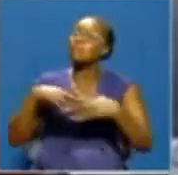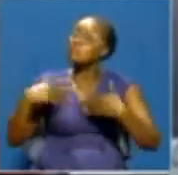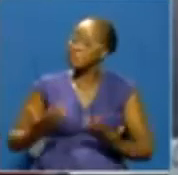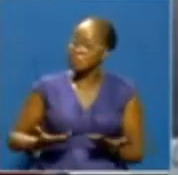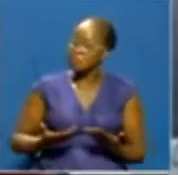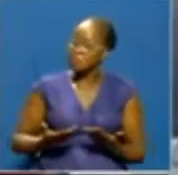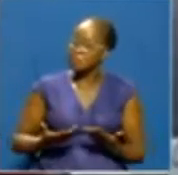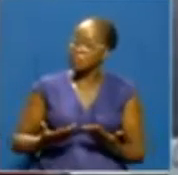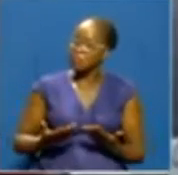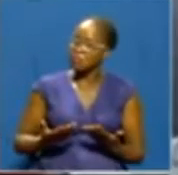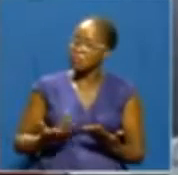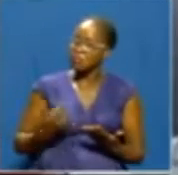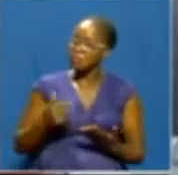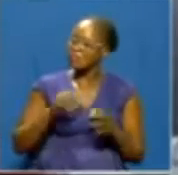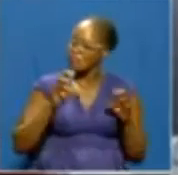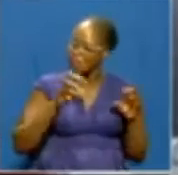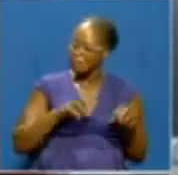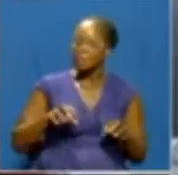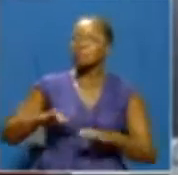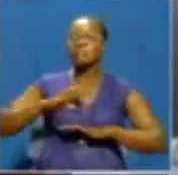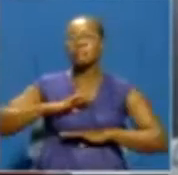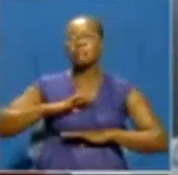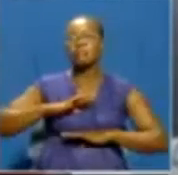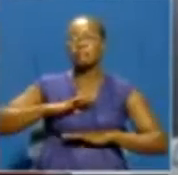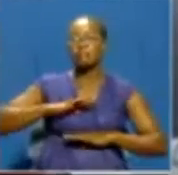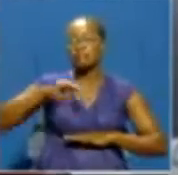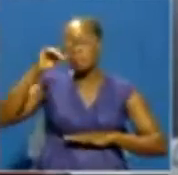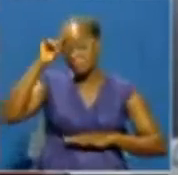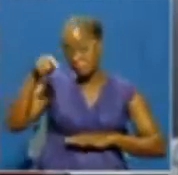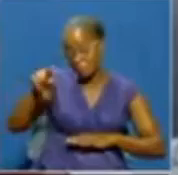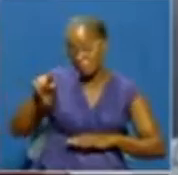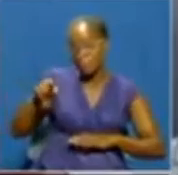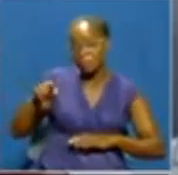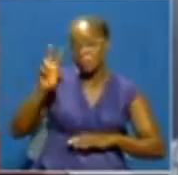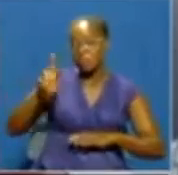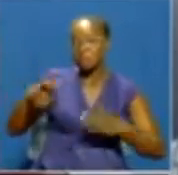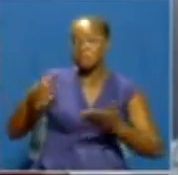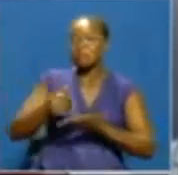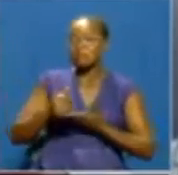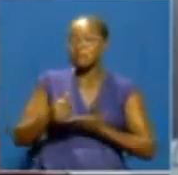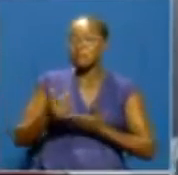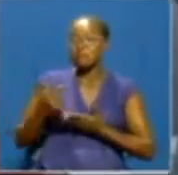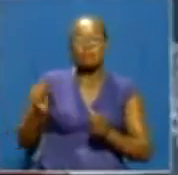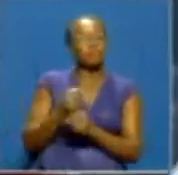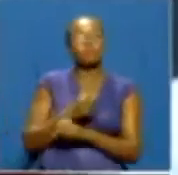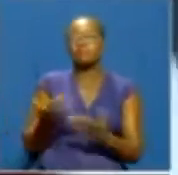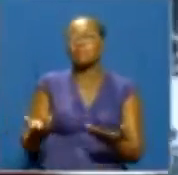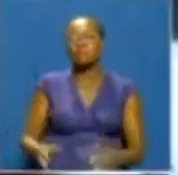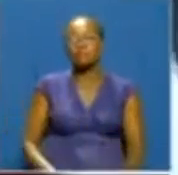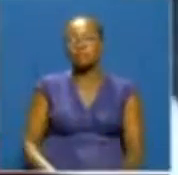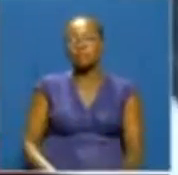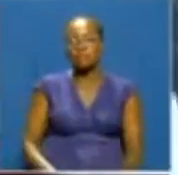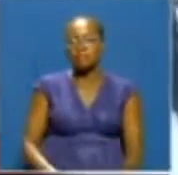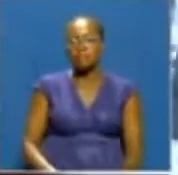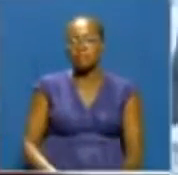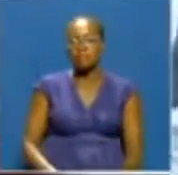wajiku? So sisi tumeumia kutosha. So serikali ni wao waangalie tena kitu ya kutusaidia. Sisi hatutaweza. Asante. Wacha nichukue mwingine